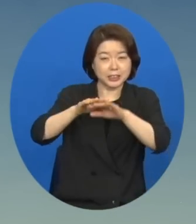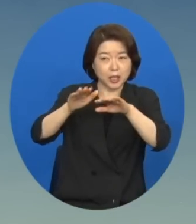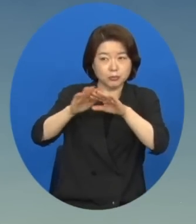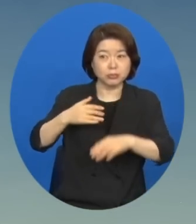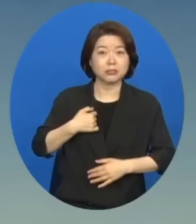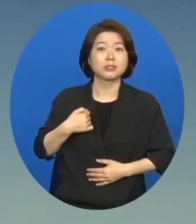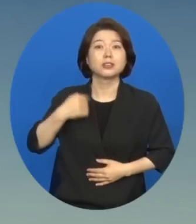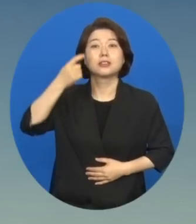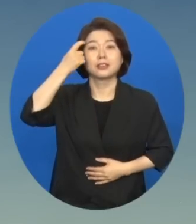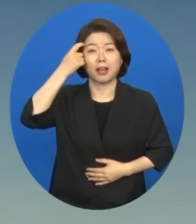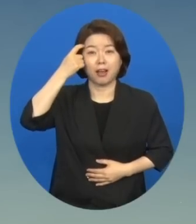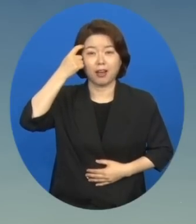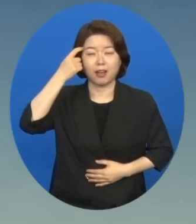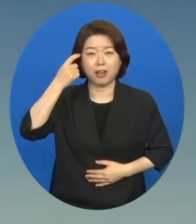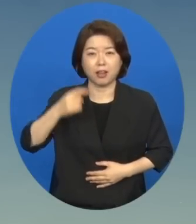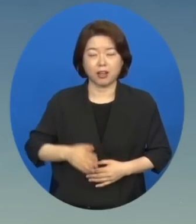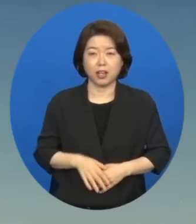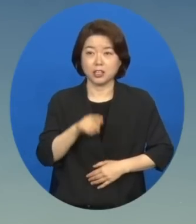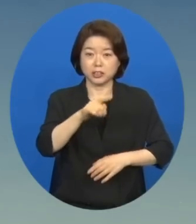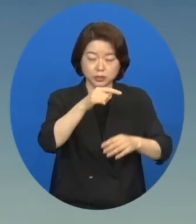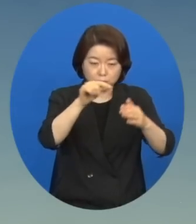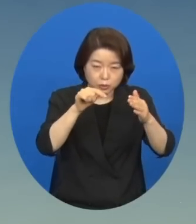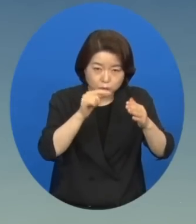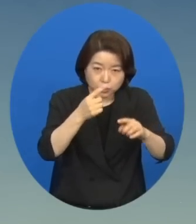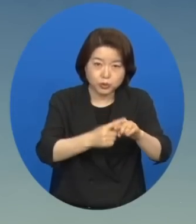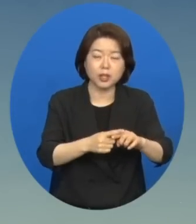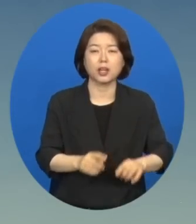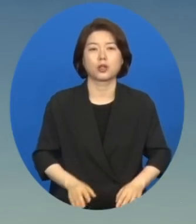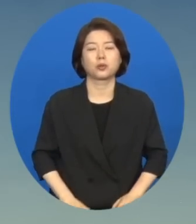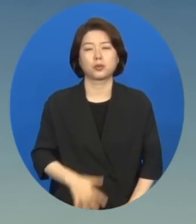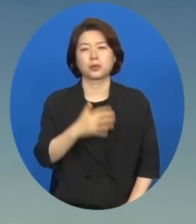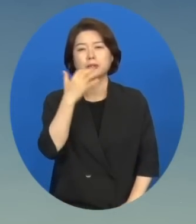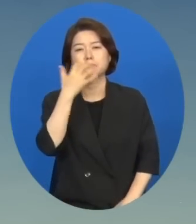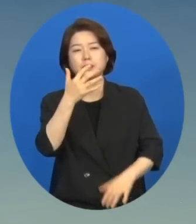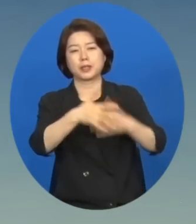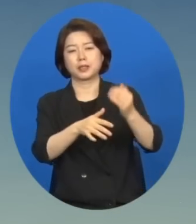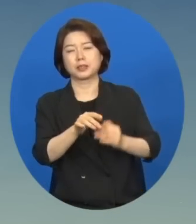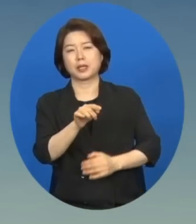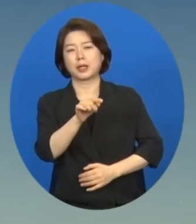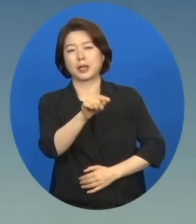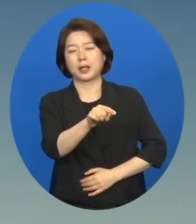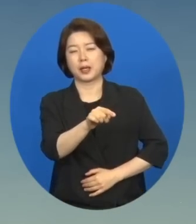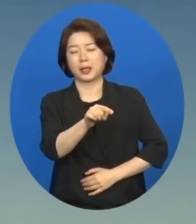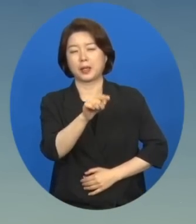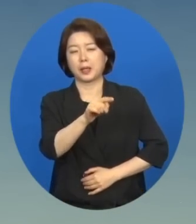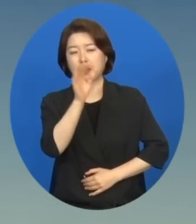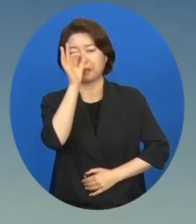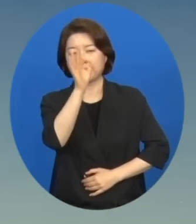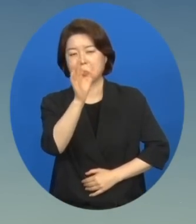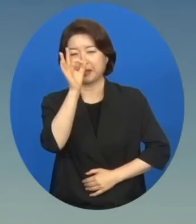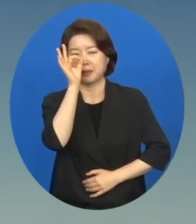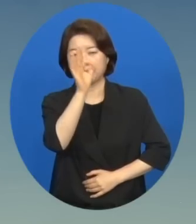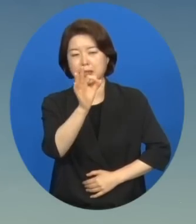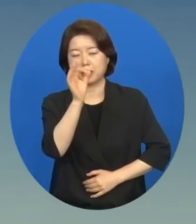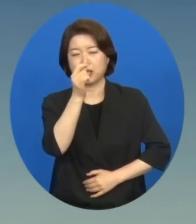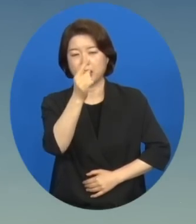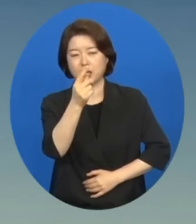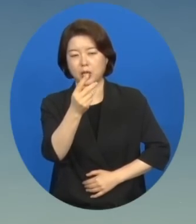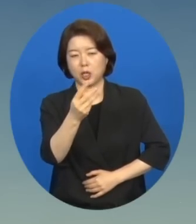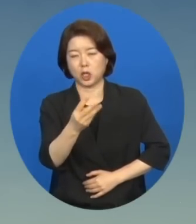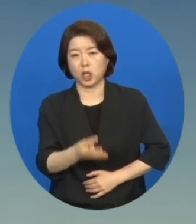거죠. 그러다가 음란한 영상에 손이 가기를 한 번, 두 번 가다가 나중에는